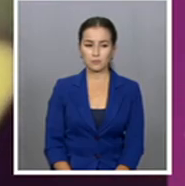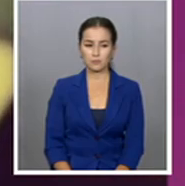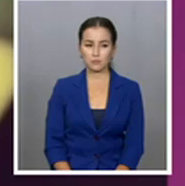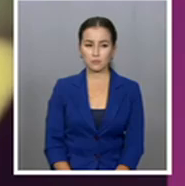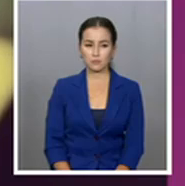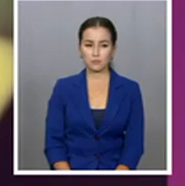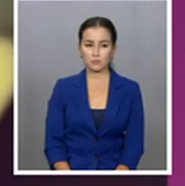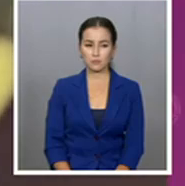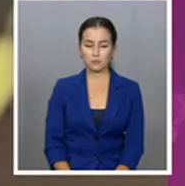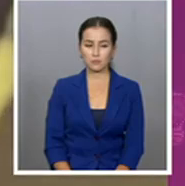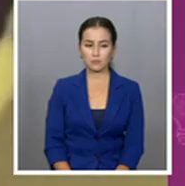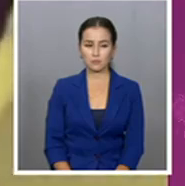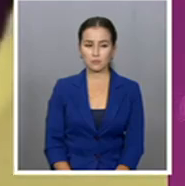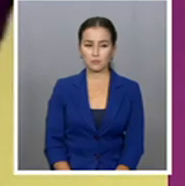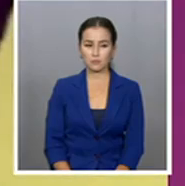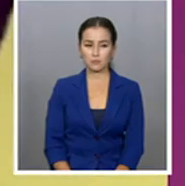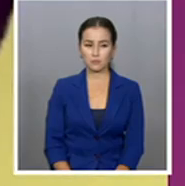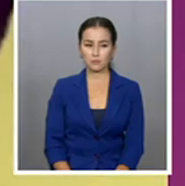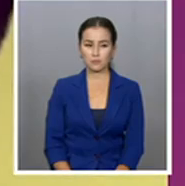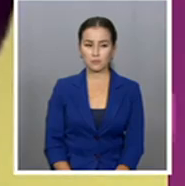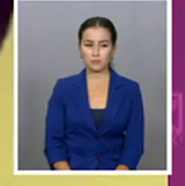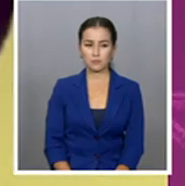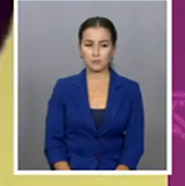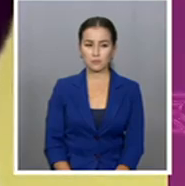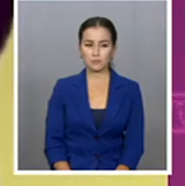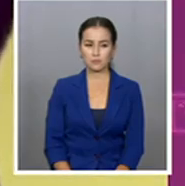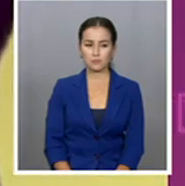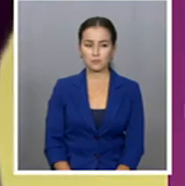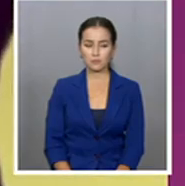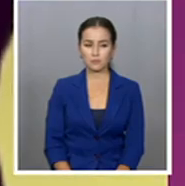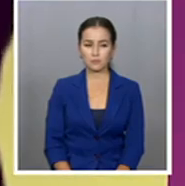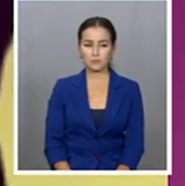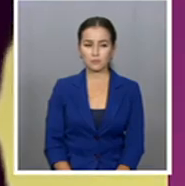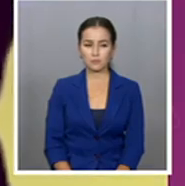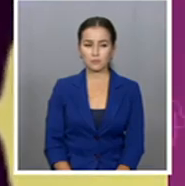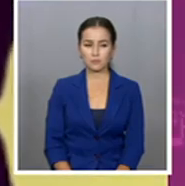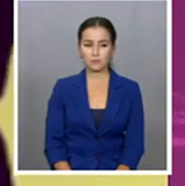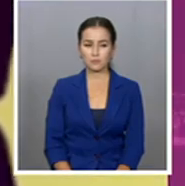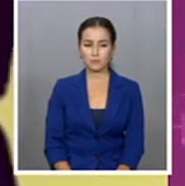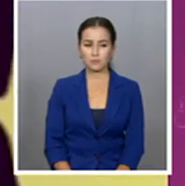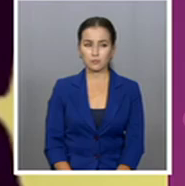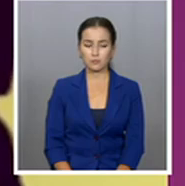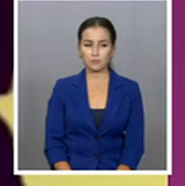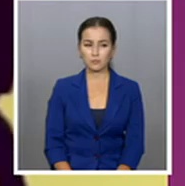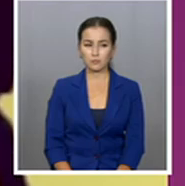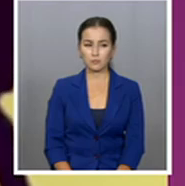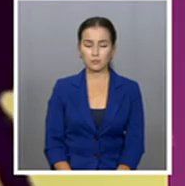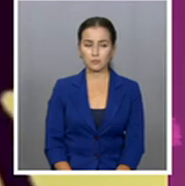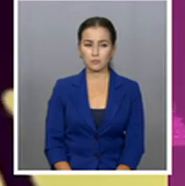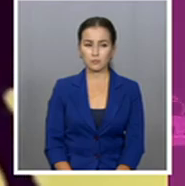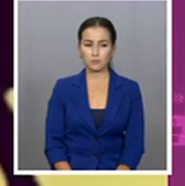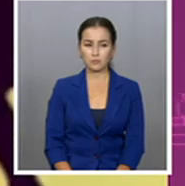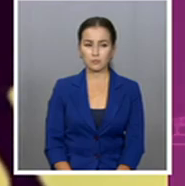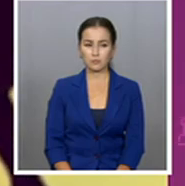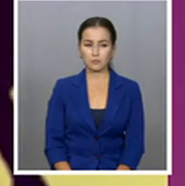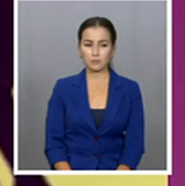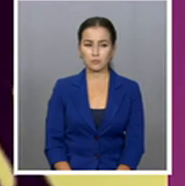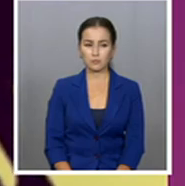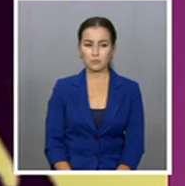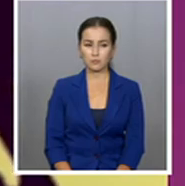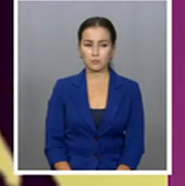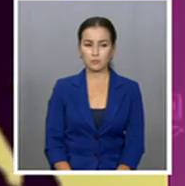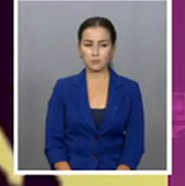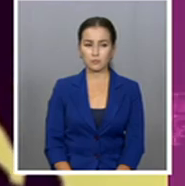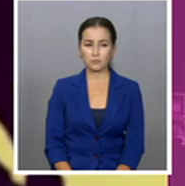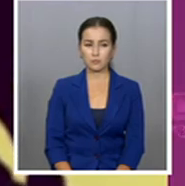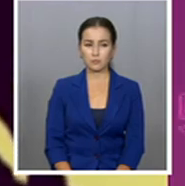пернелі. Сұлу жанды сұлу сүйген сыршылым. Жібек талдап түйін түйген,